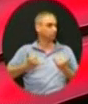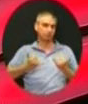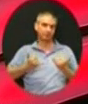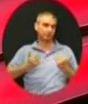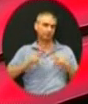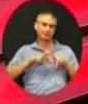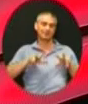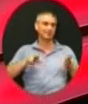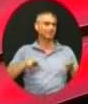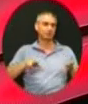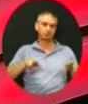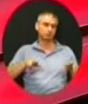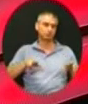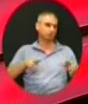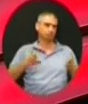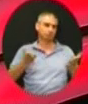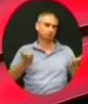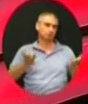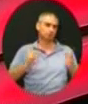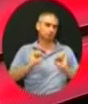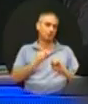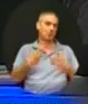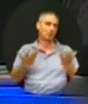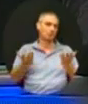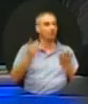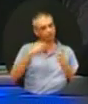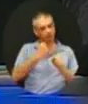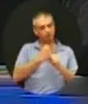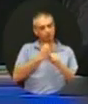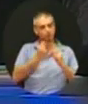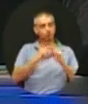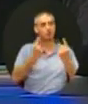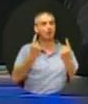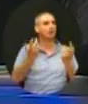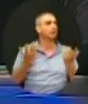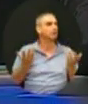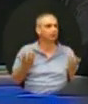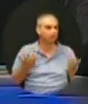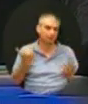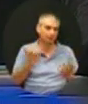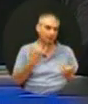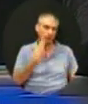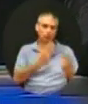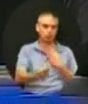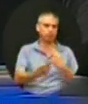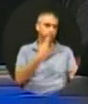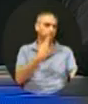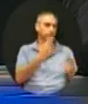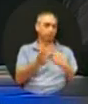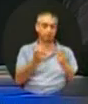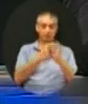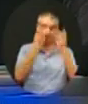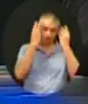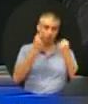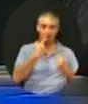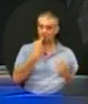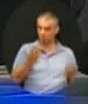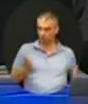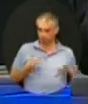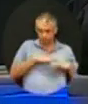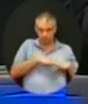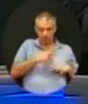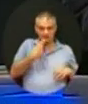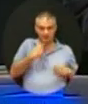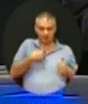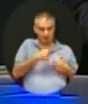הסטטוס קוו המעשי לא מגובה אפשר לעשות אחרת ואז מה קורה תמיד יש תגובת נגד אז באים מפלגות חרדיות ומרות רגע